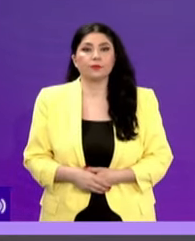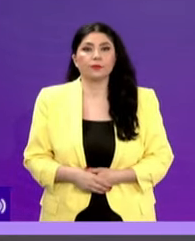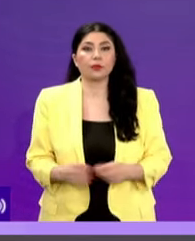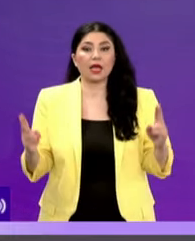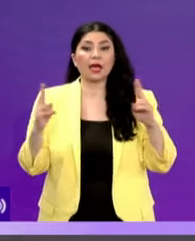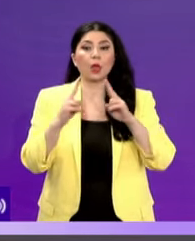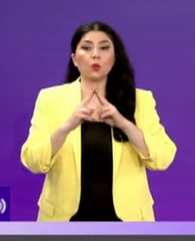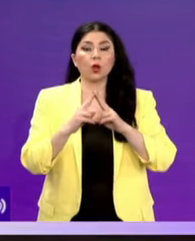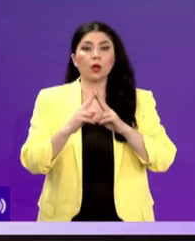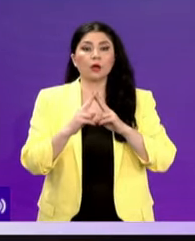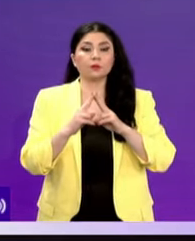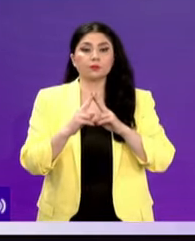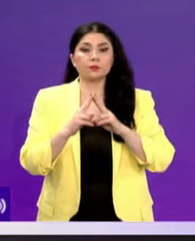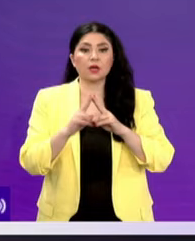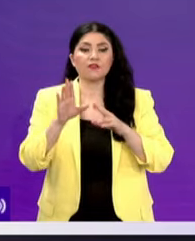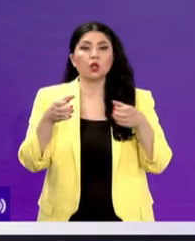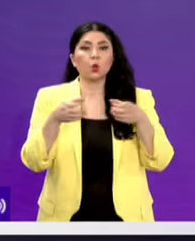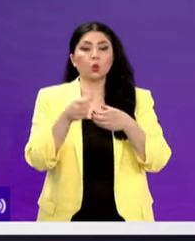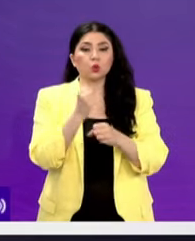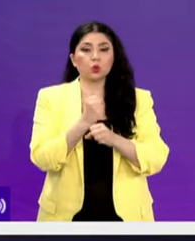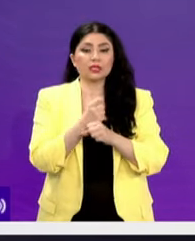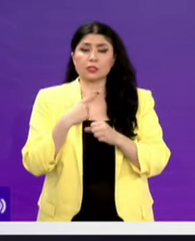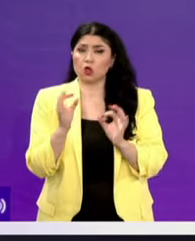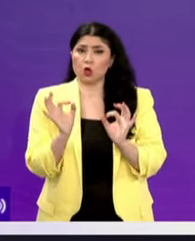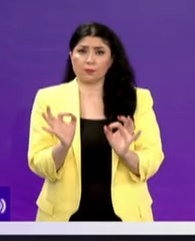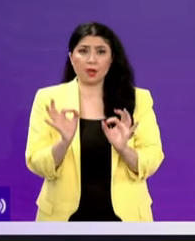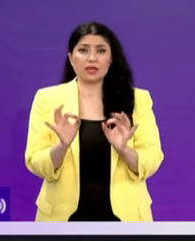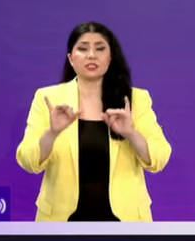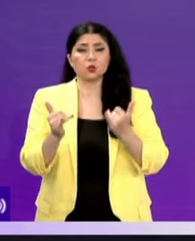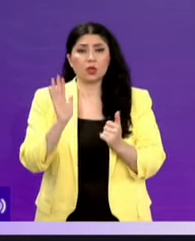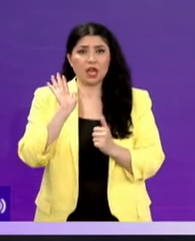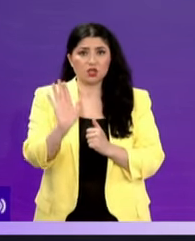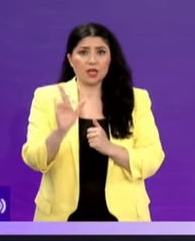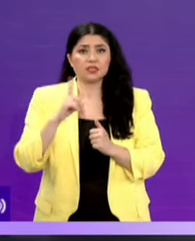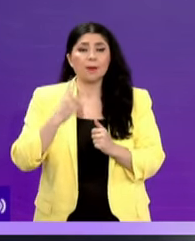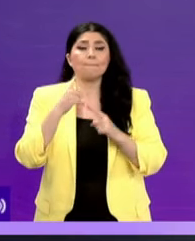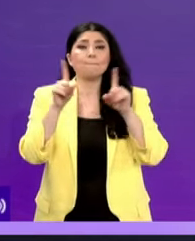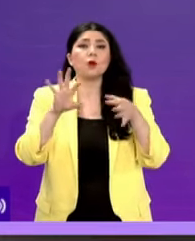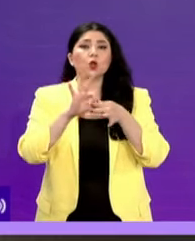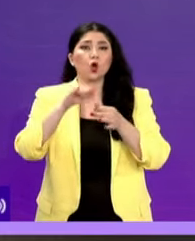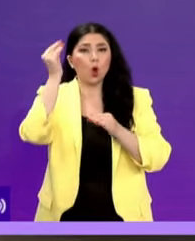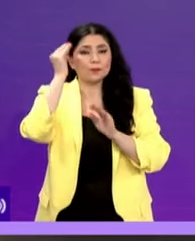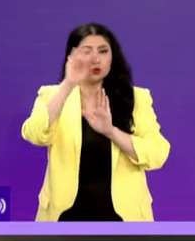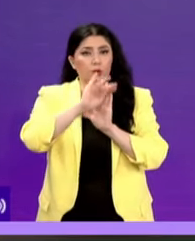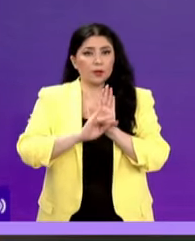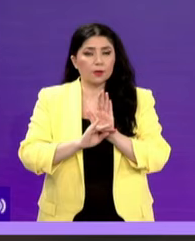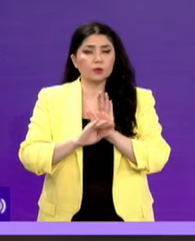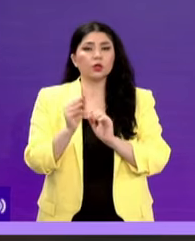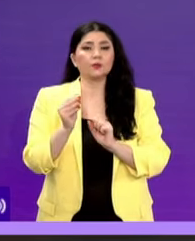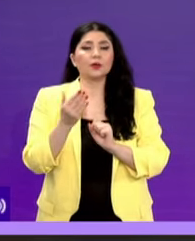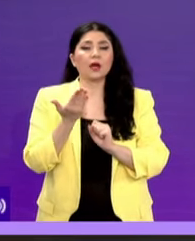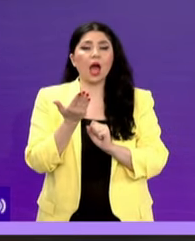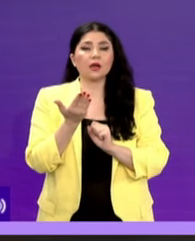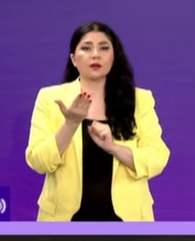reuniunile unor astfel de grupuri de lucru sunt firești. În astfel de situații fac parte din protocolul uzual pentru abordarea